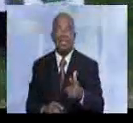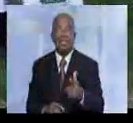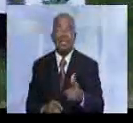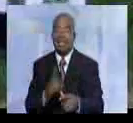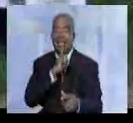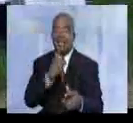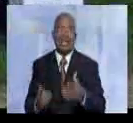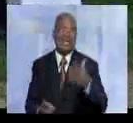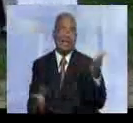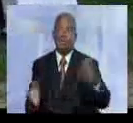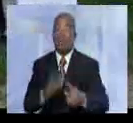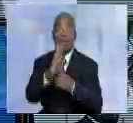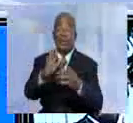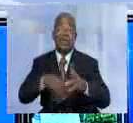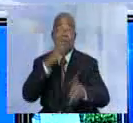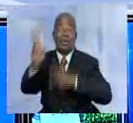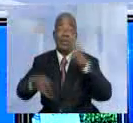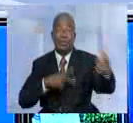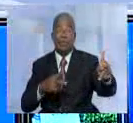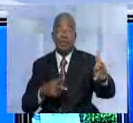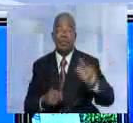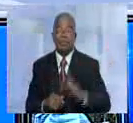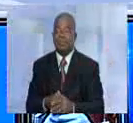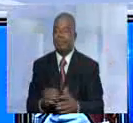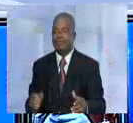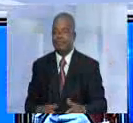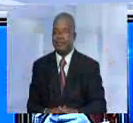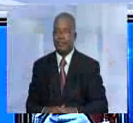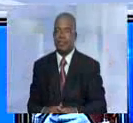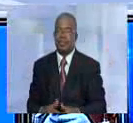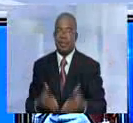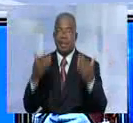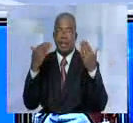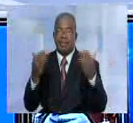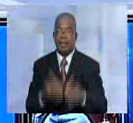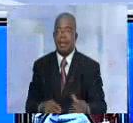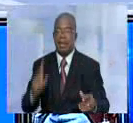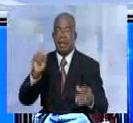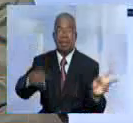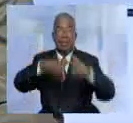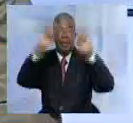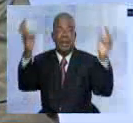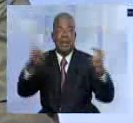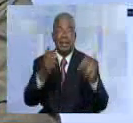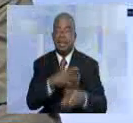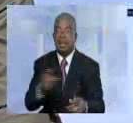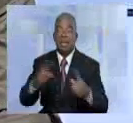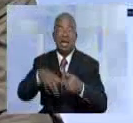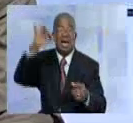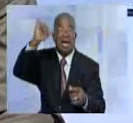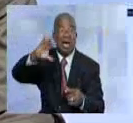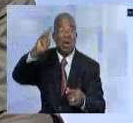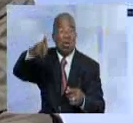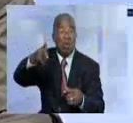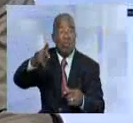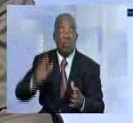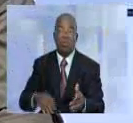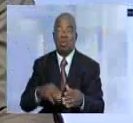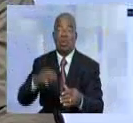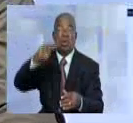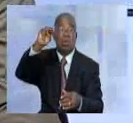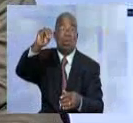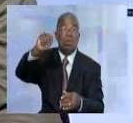été présenté au public. Le premier grand titre de cette édition, il y a Yopougon au quartier Maroc.